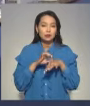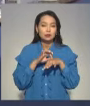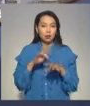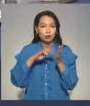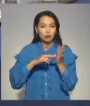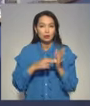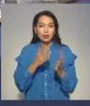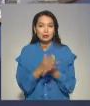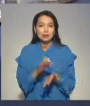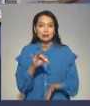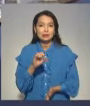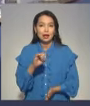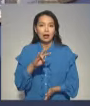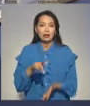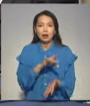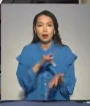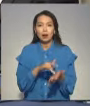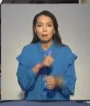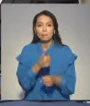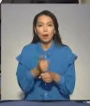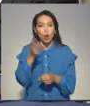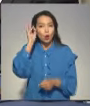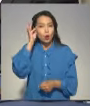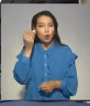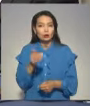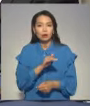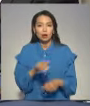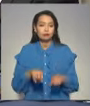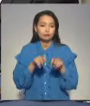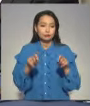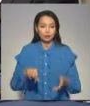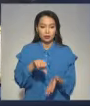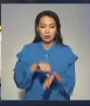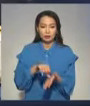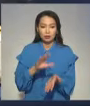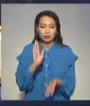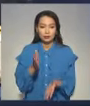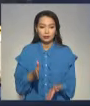Сиан қаласындағы бас консулдығының салтанатты ашылу рәсіміне қатысады.